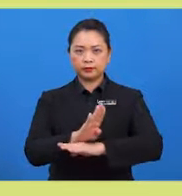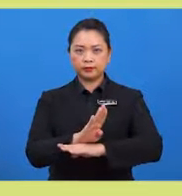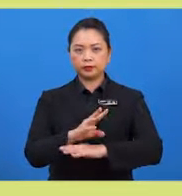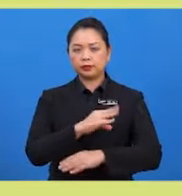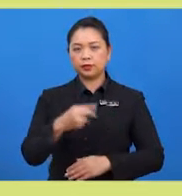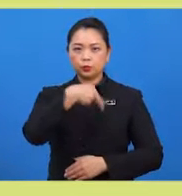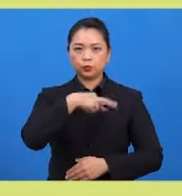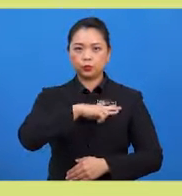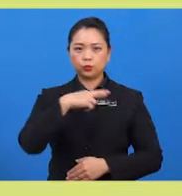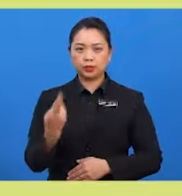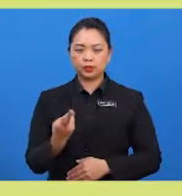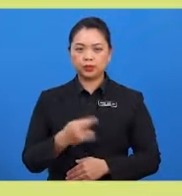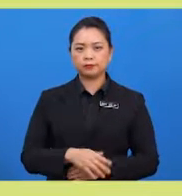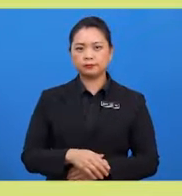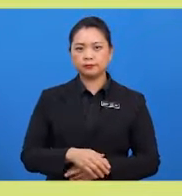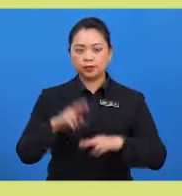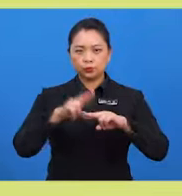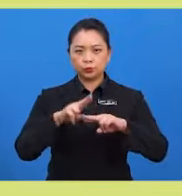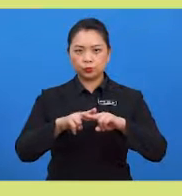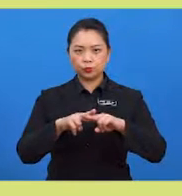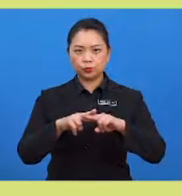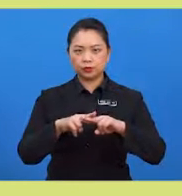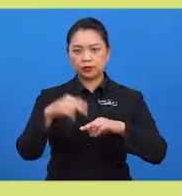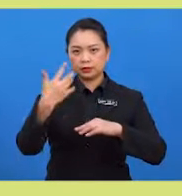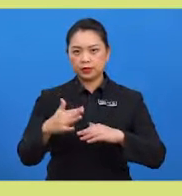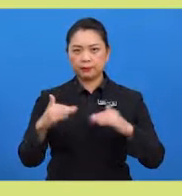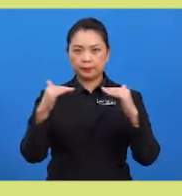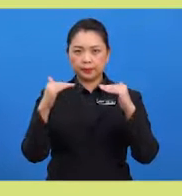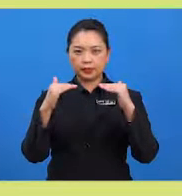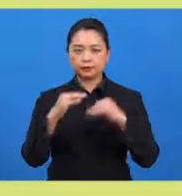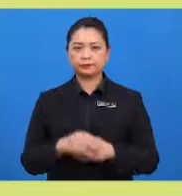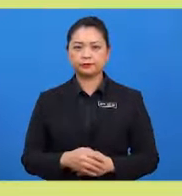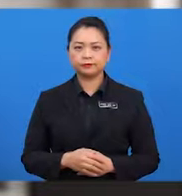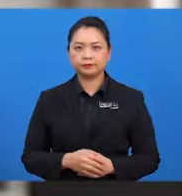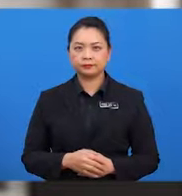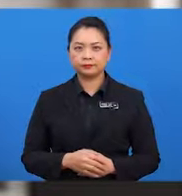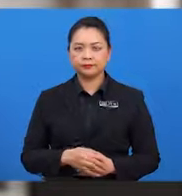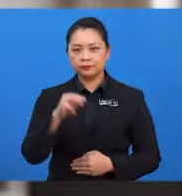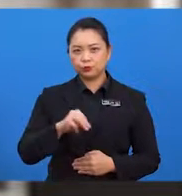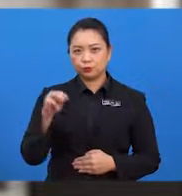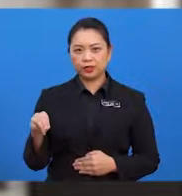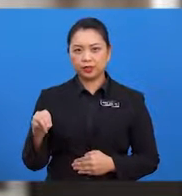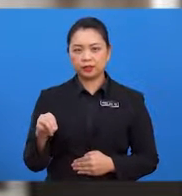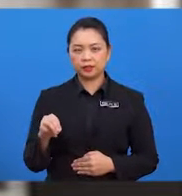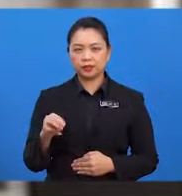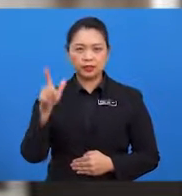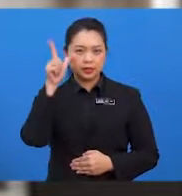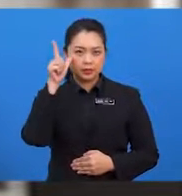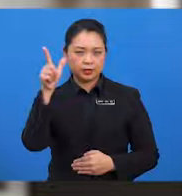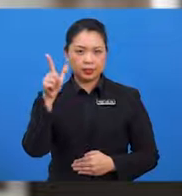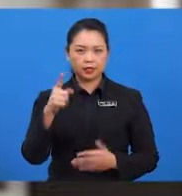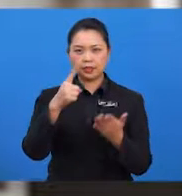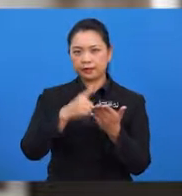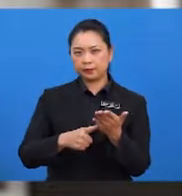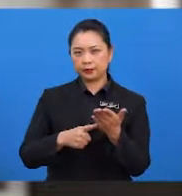kedudukan kewangan selepas pelarasan pada tarikh imbangan. Murid-murid, lihat apa